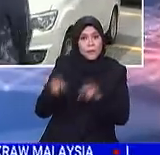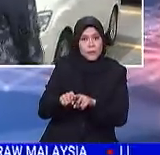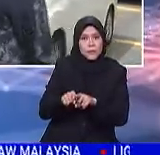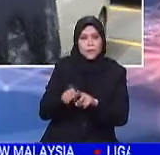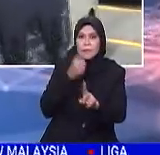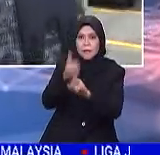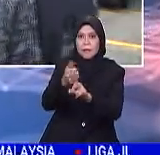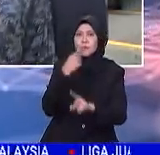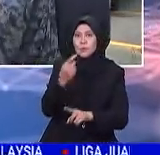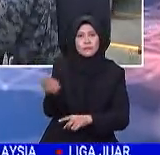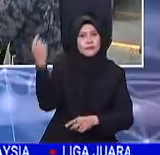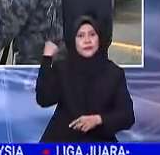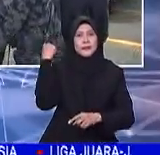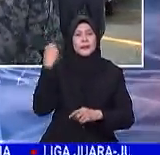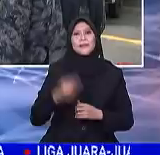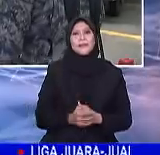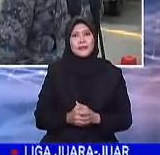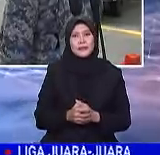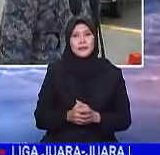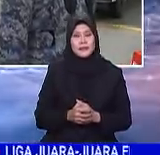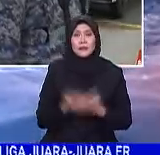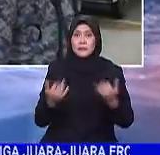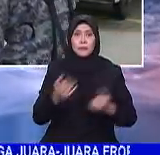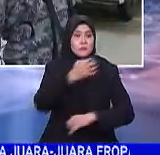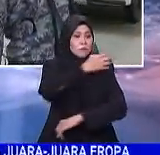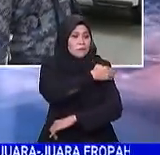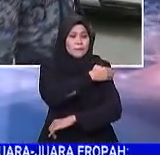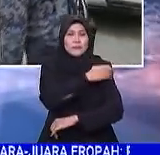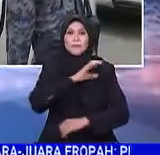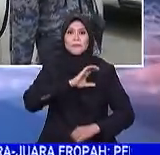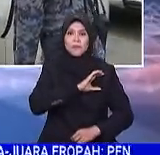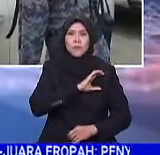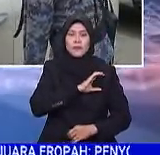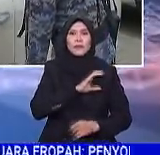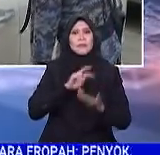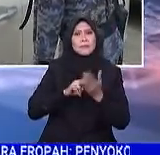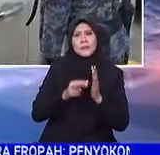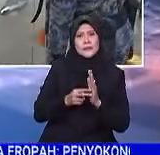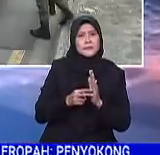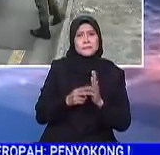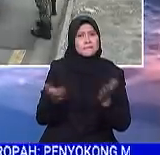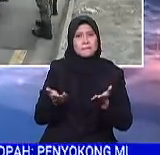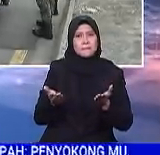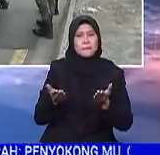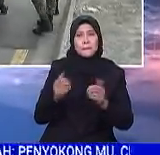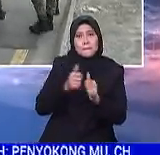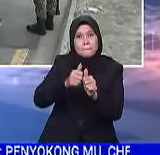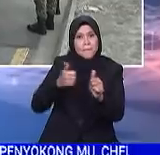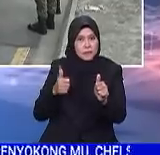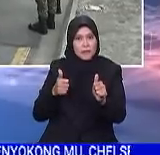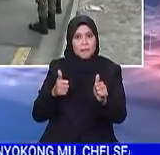diarahkan patah balik. Maksud tuan di sini, penguatkuasaan oleh PDRM adalah bersifat